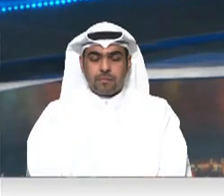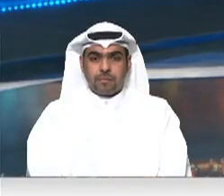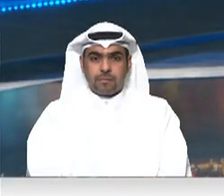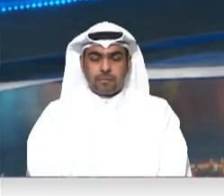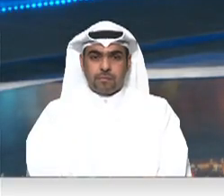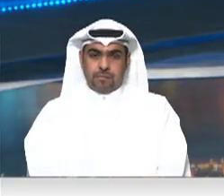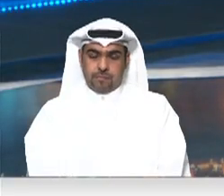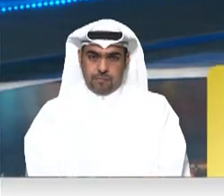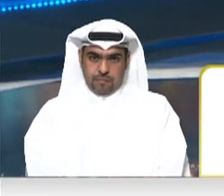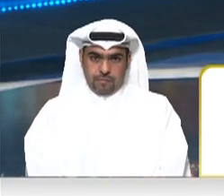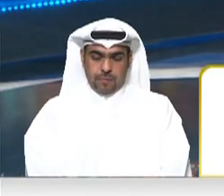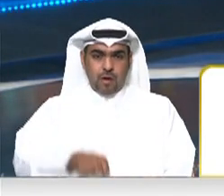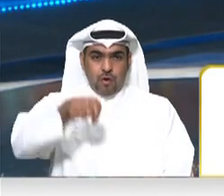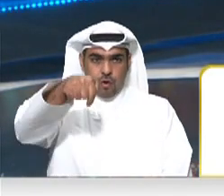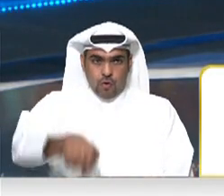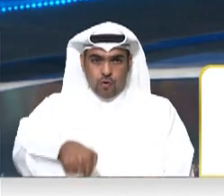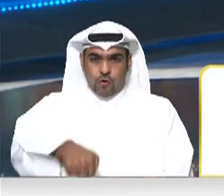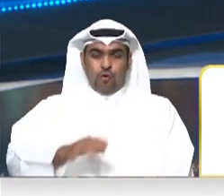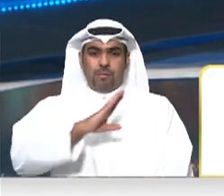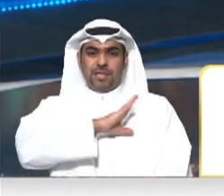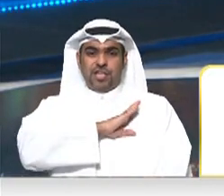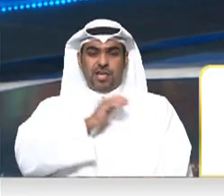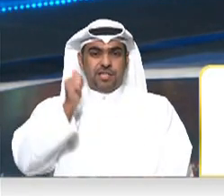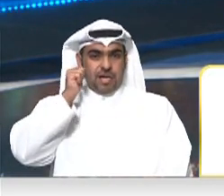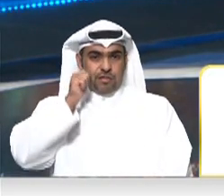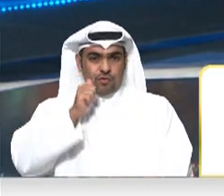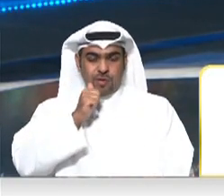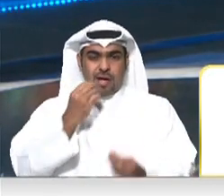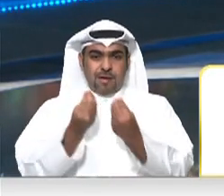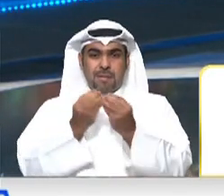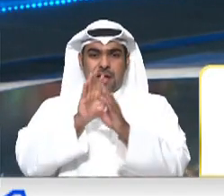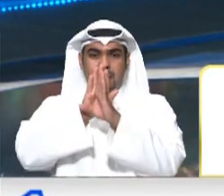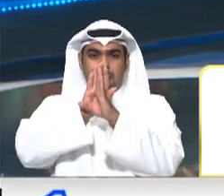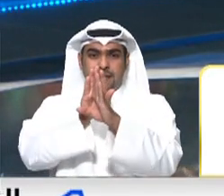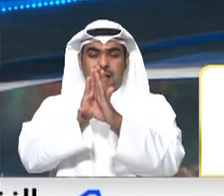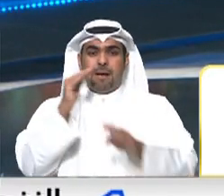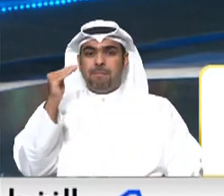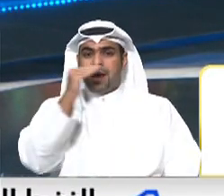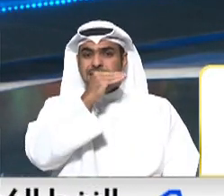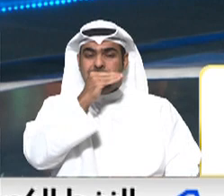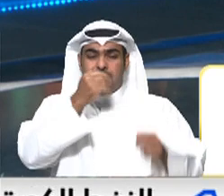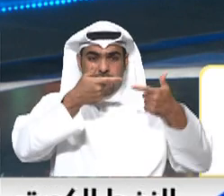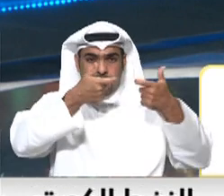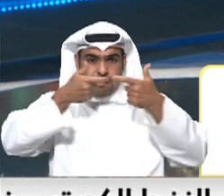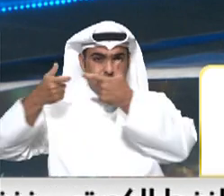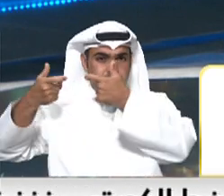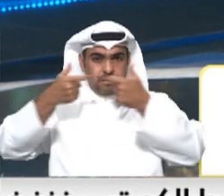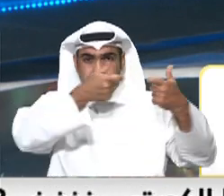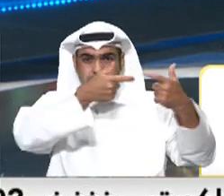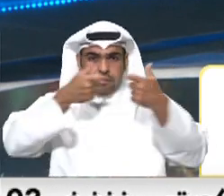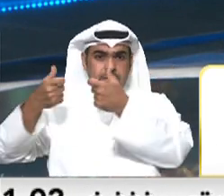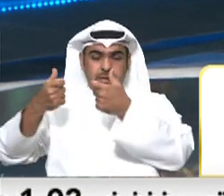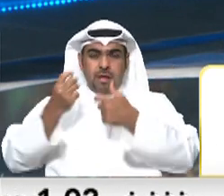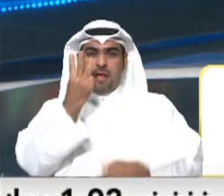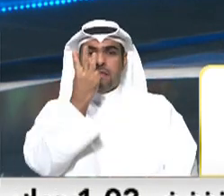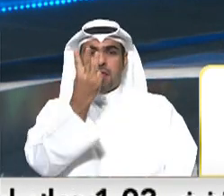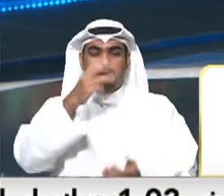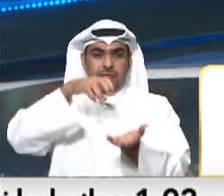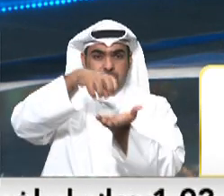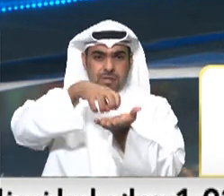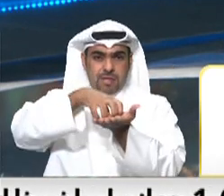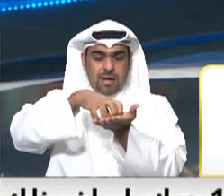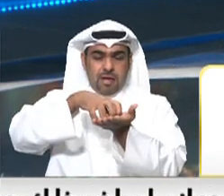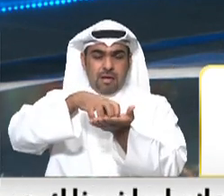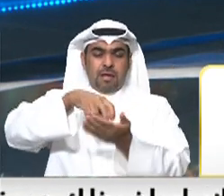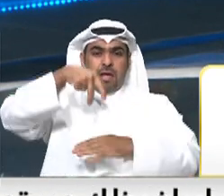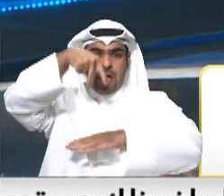تجددت الاشتباكات اليوم بين الجيش السوداني وقوات الدعم السريع في كل من الخرطوم وسنار والفاشر من